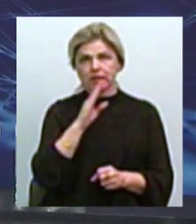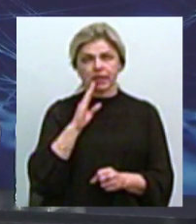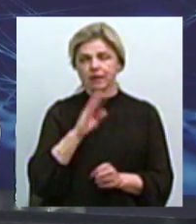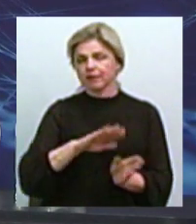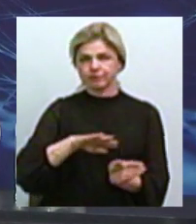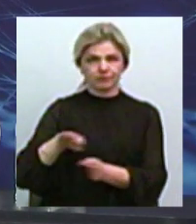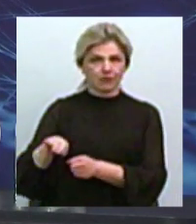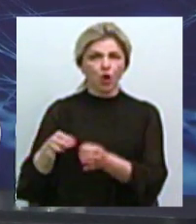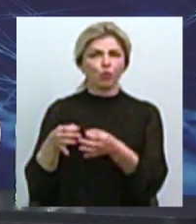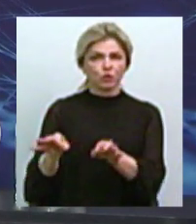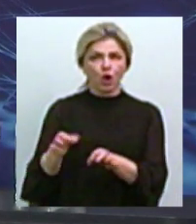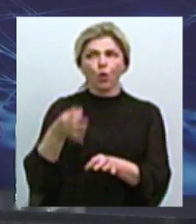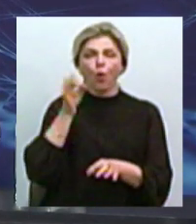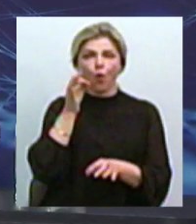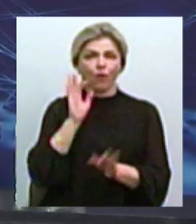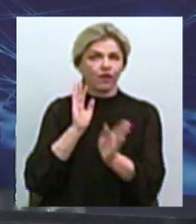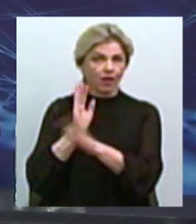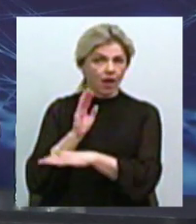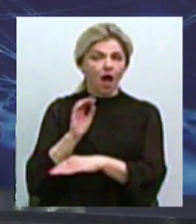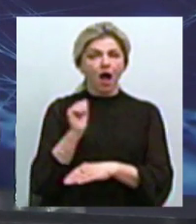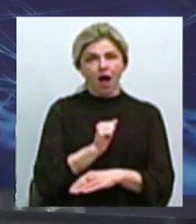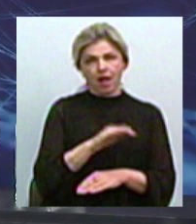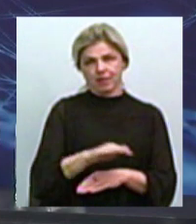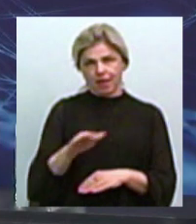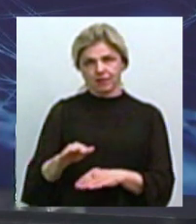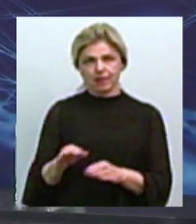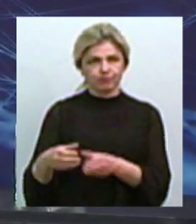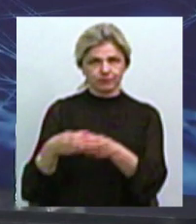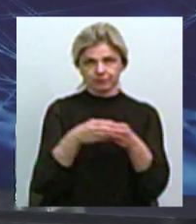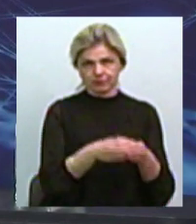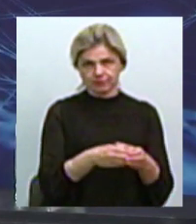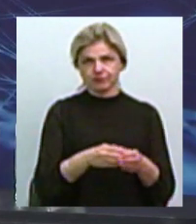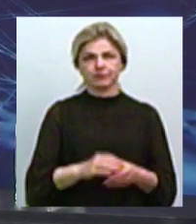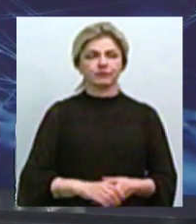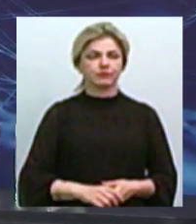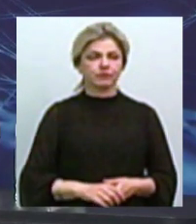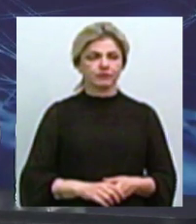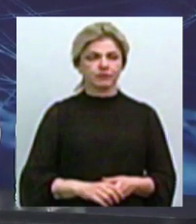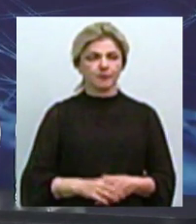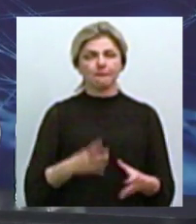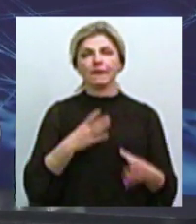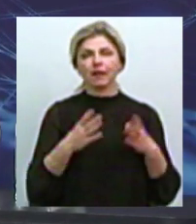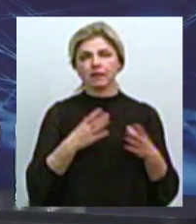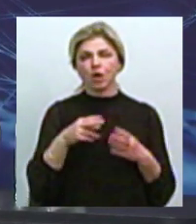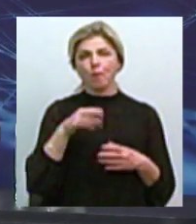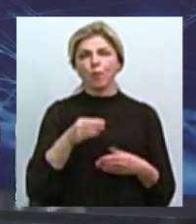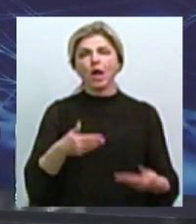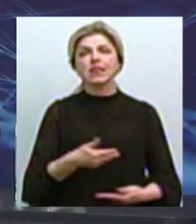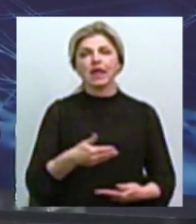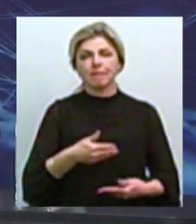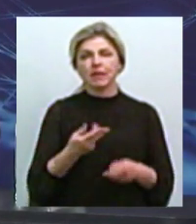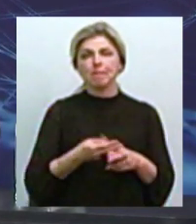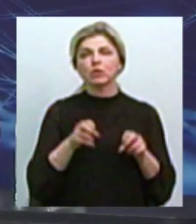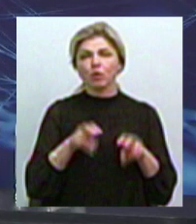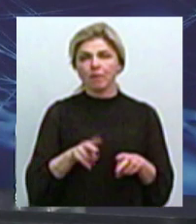отпускали пить кофе, и детей заводили, организованно выводили, соответственно, отдавали. А тренинги, например, по интимной безопасности,